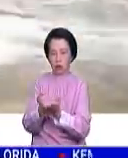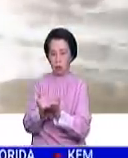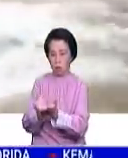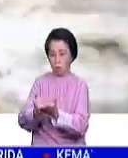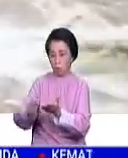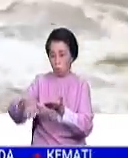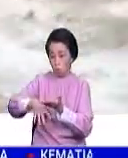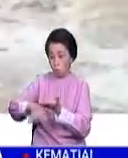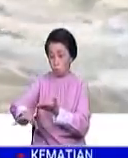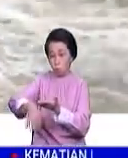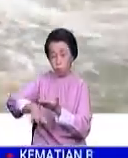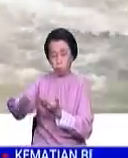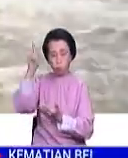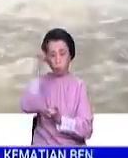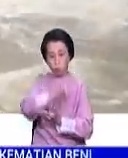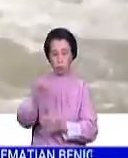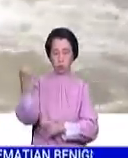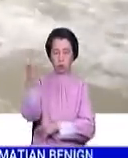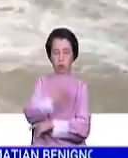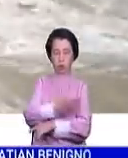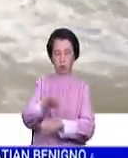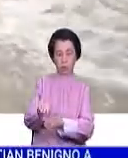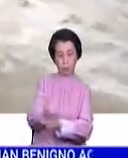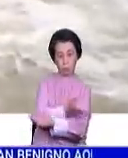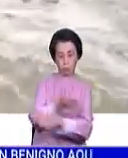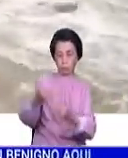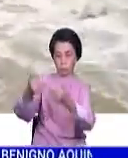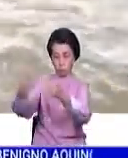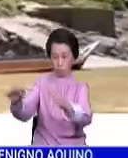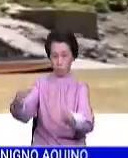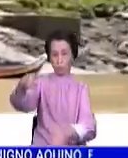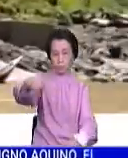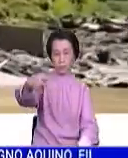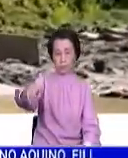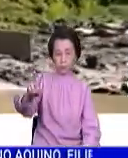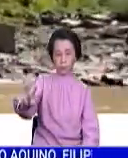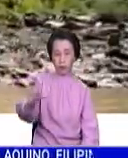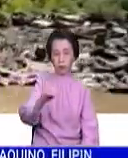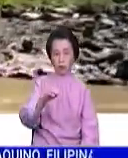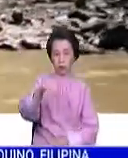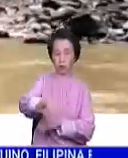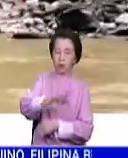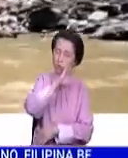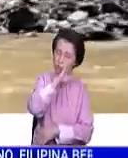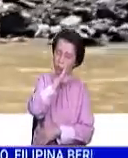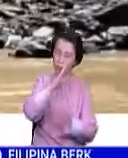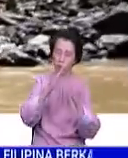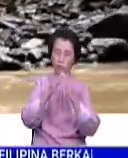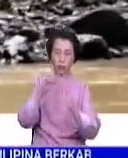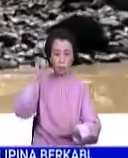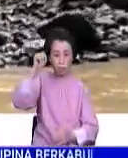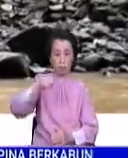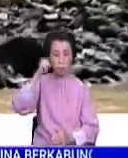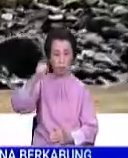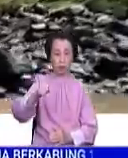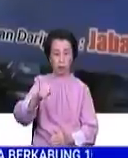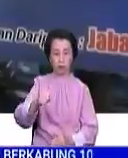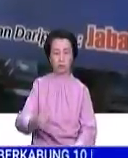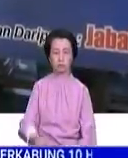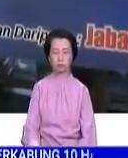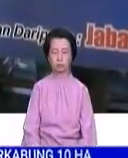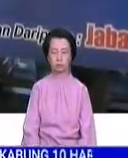deras Sungai Logongan sehari sebelum pembukaan PPV berkenaan dan bermalam di rumah saudara mara di Kampung